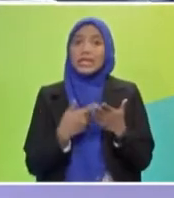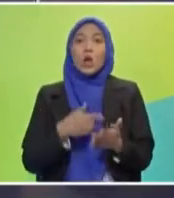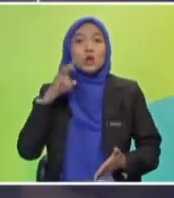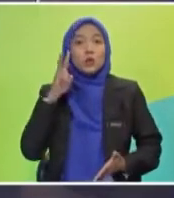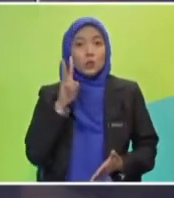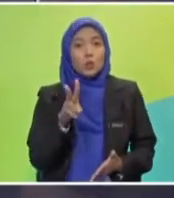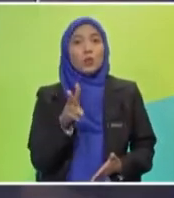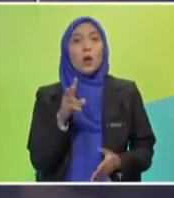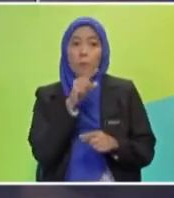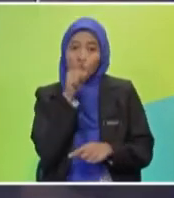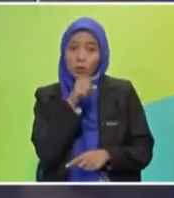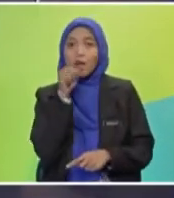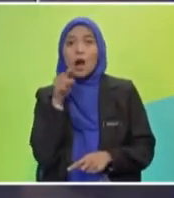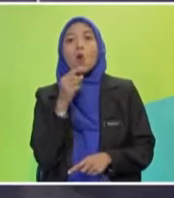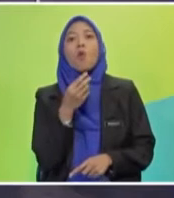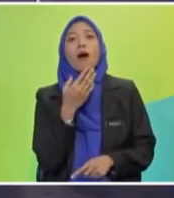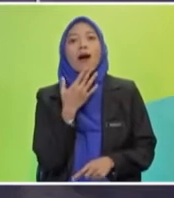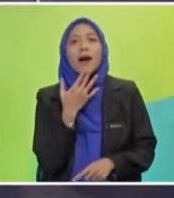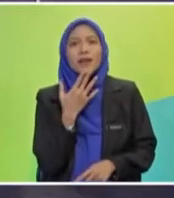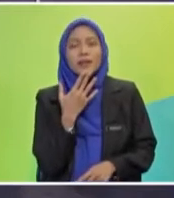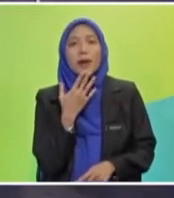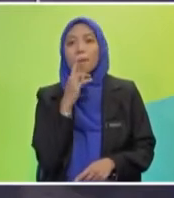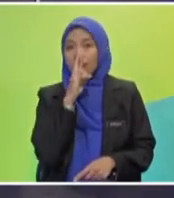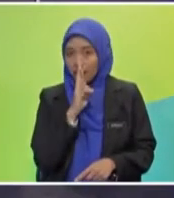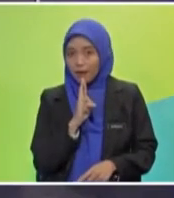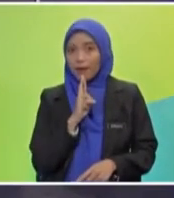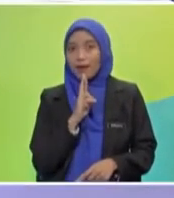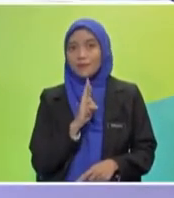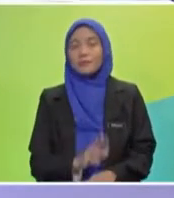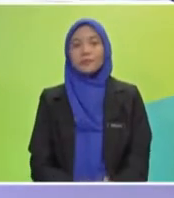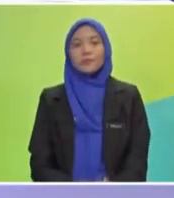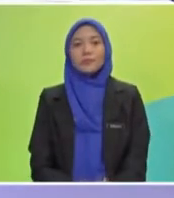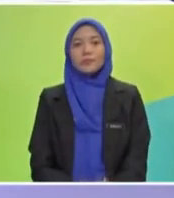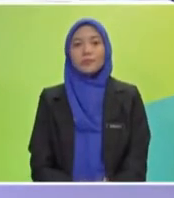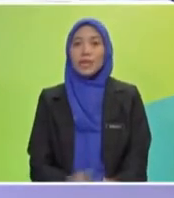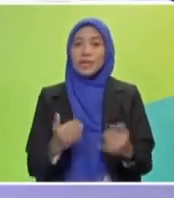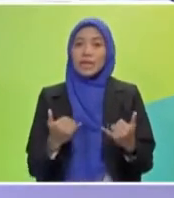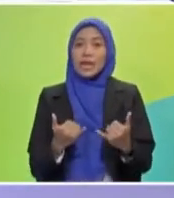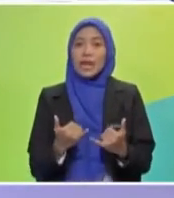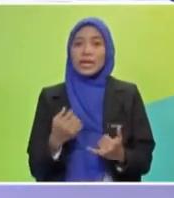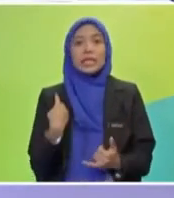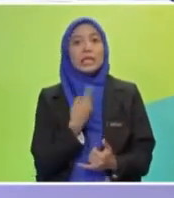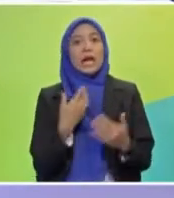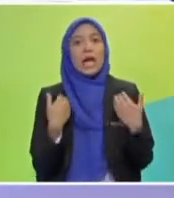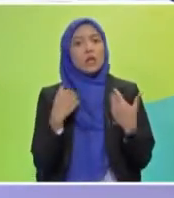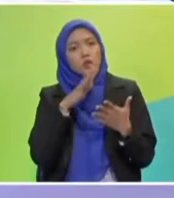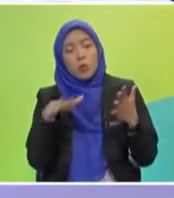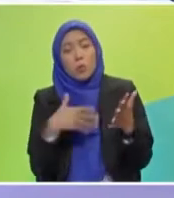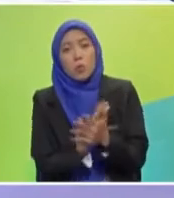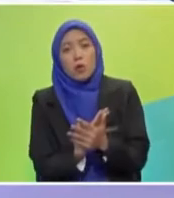butang yang berwarna merah. Dua butang berwarna merah. Okey. Jadi sekarang kita dah ada semua sekali